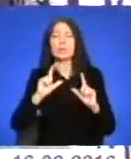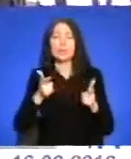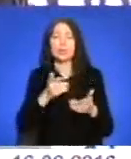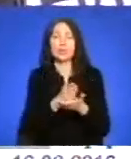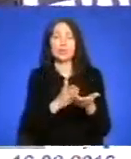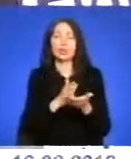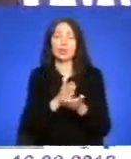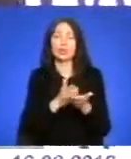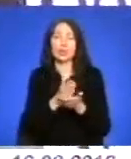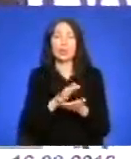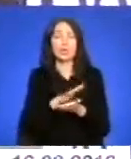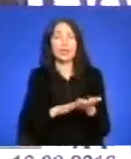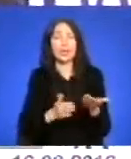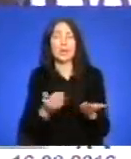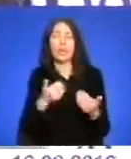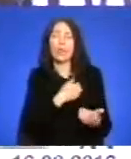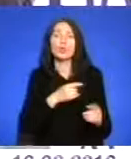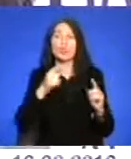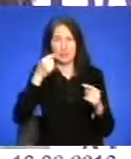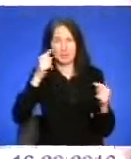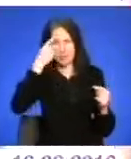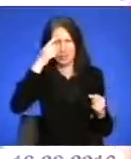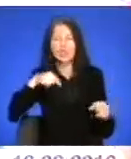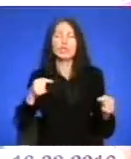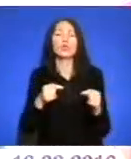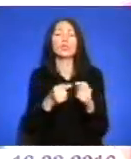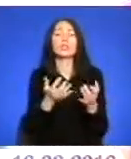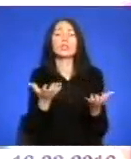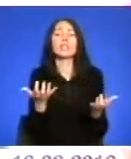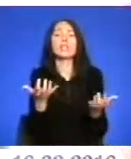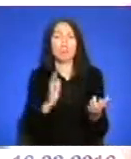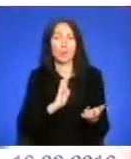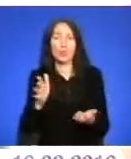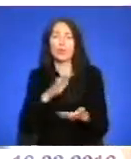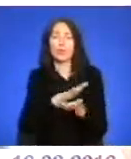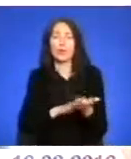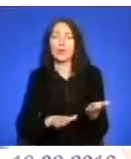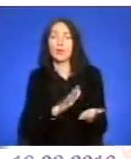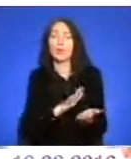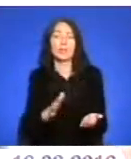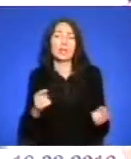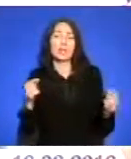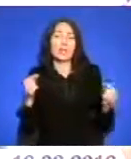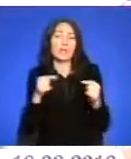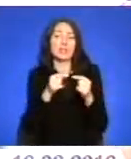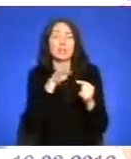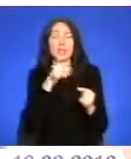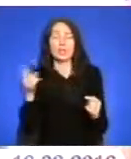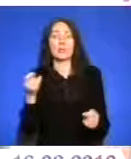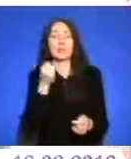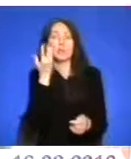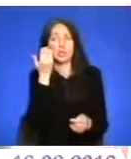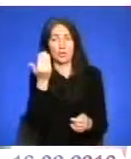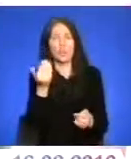Вони хочуть знати конкретно, скільки ще буде тривати невизначений термін, коли вони